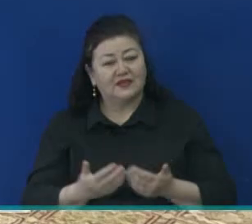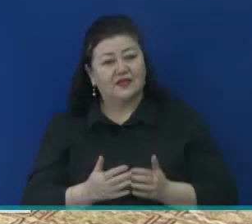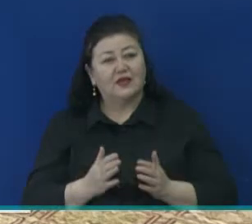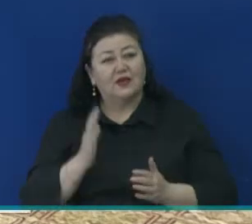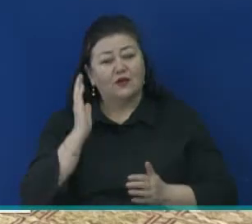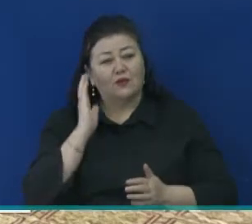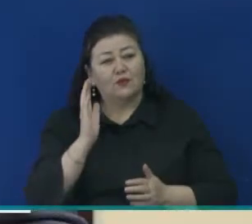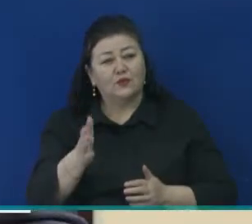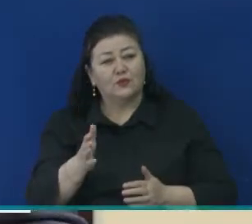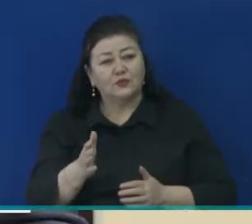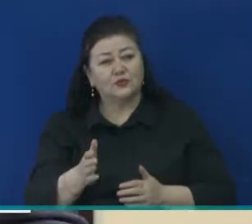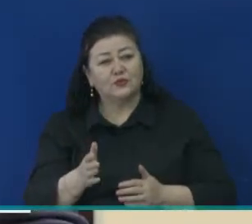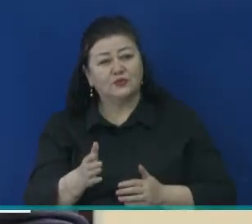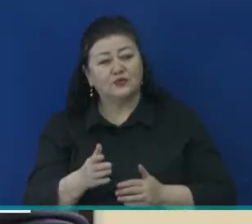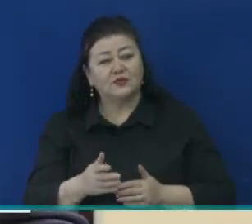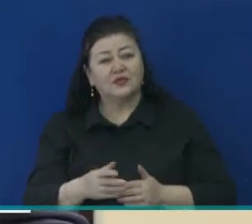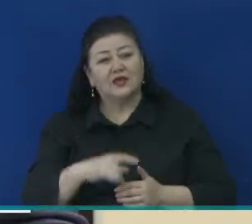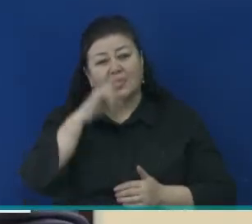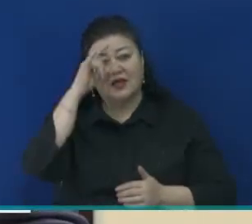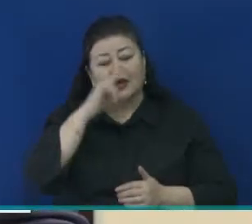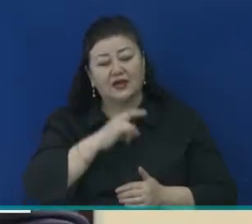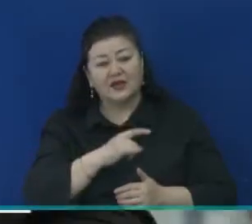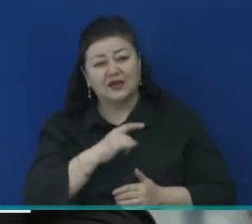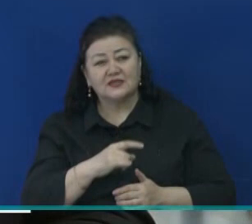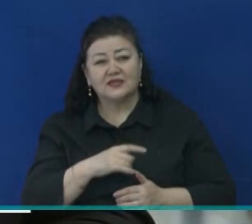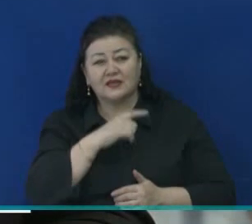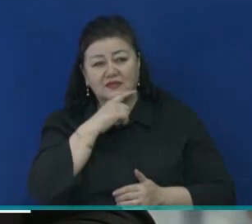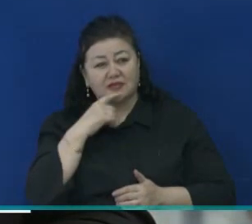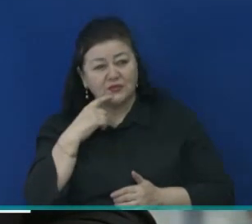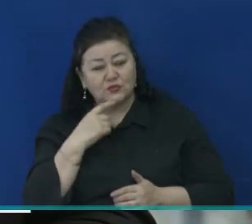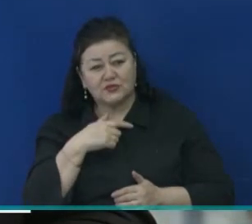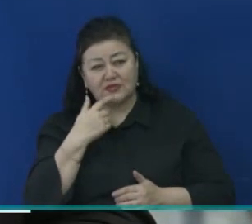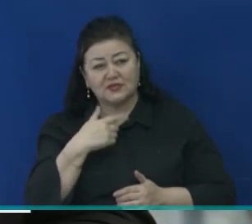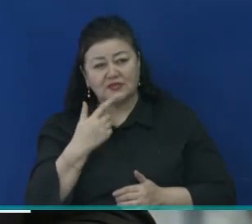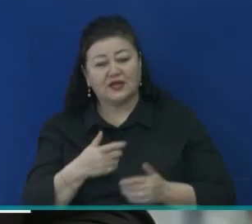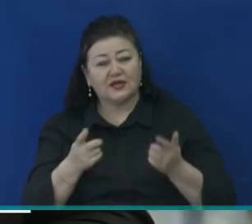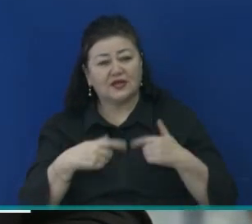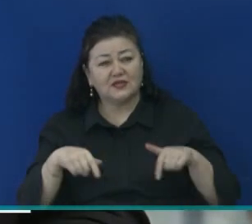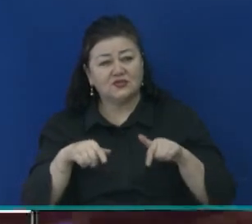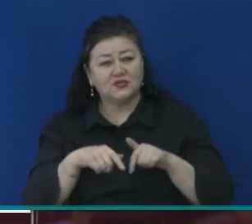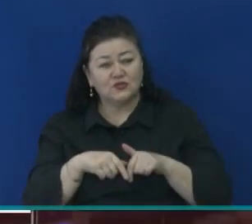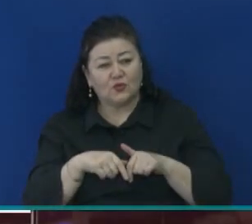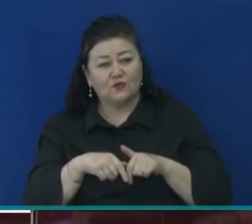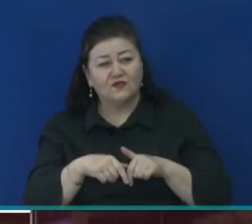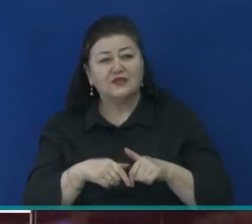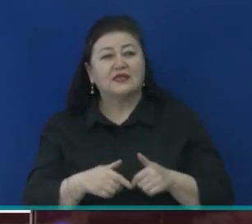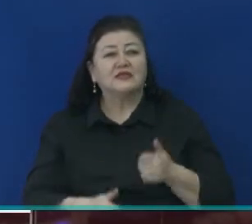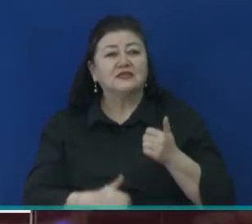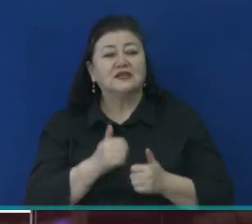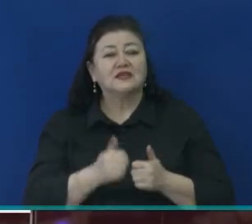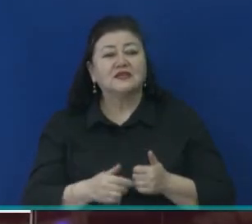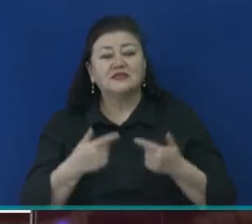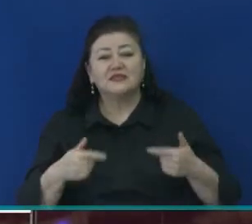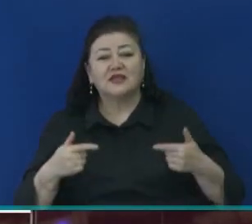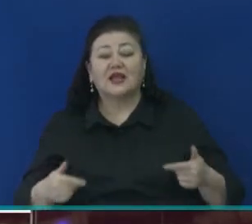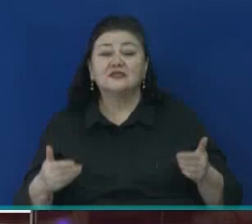Болашақ өлкетанушы атты ғылыми зерттеу байқауы қазақ және орыс тілдерінде ұйымдастырылған болатын. Ғылыми жұмыстар додасында облысымыздың түкпір-түкпірінен жиналған мектептер